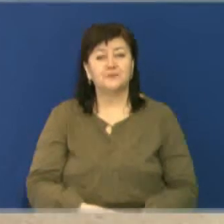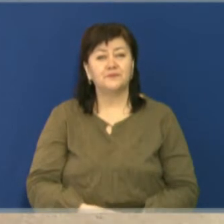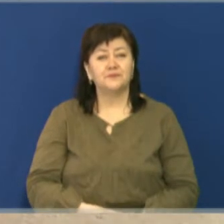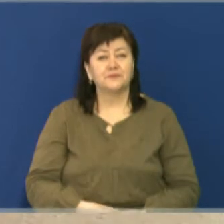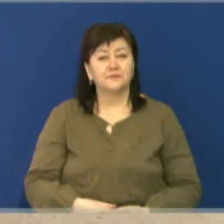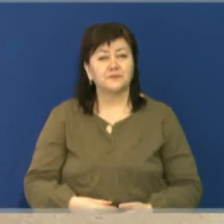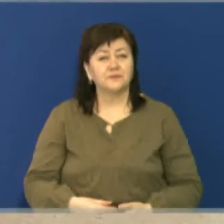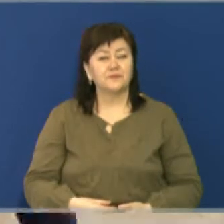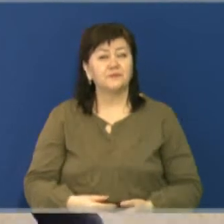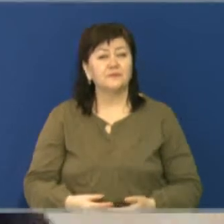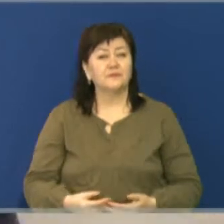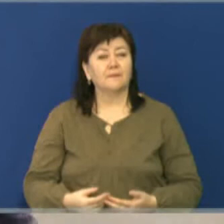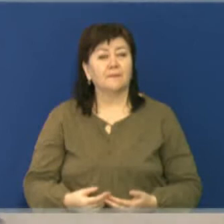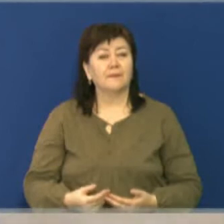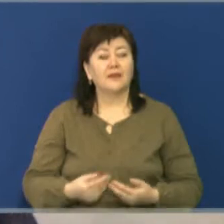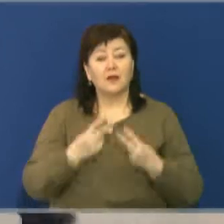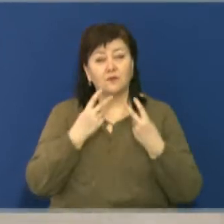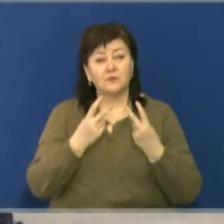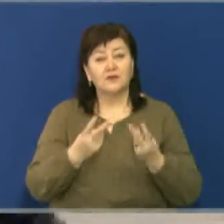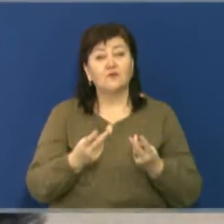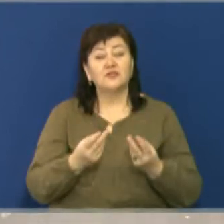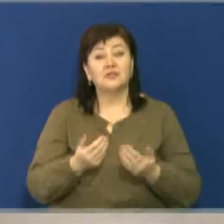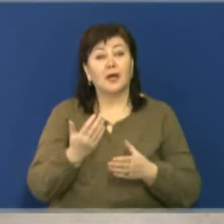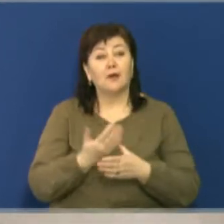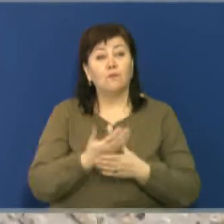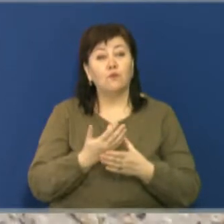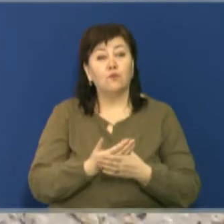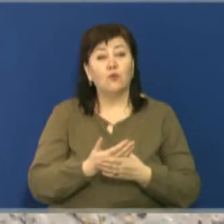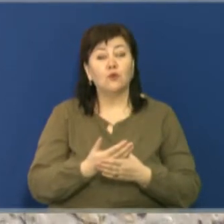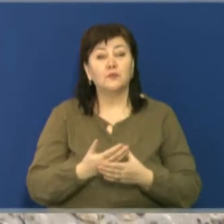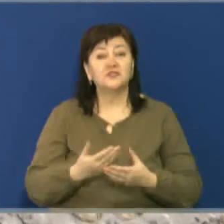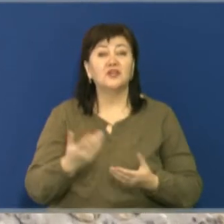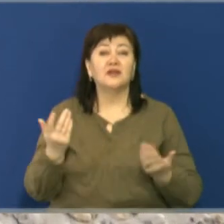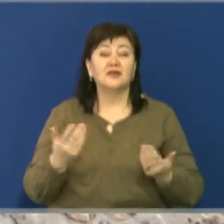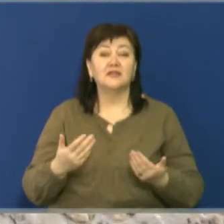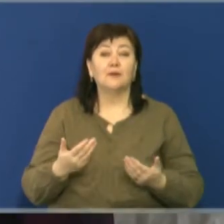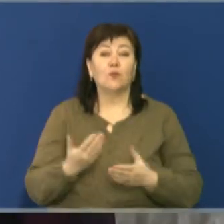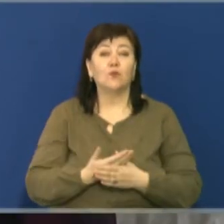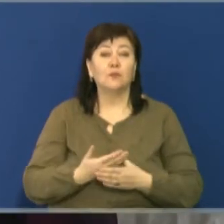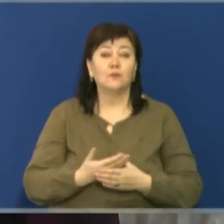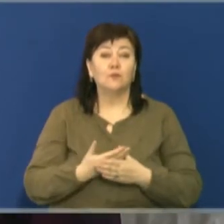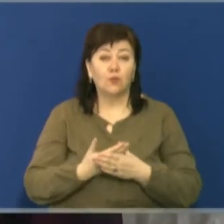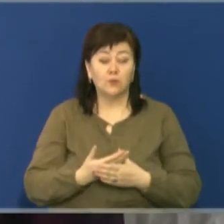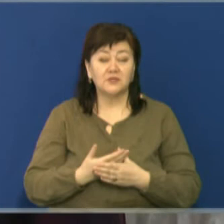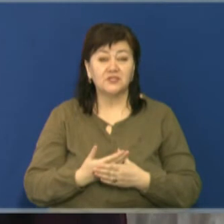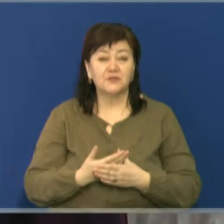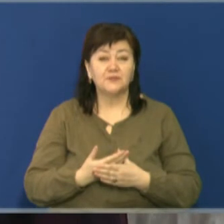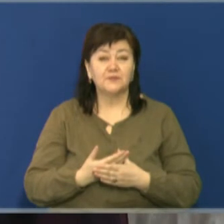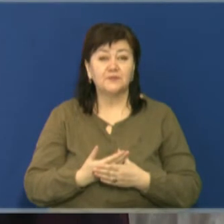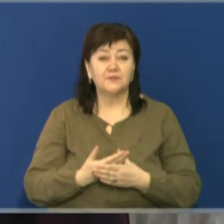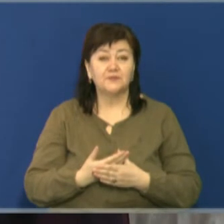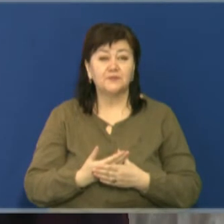мамандық өкілдері тегін жұмыс істейді, ал көрсетілген көмек халық бірлігінің нәтижесі дейді еріктілер. Мы не одни.